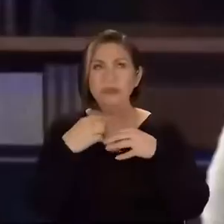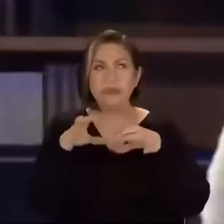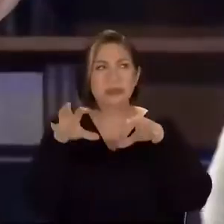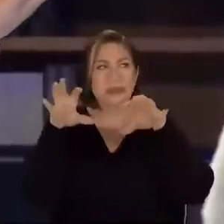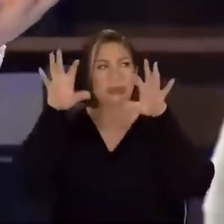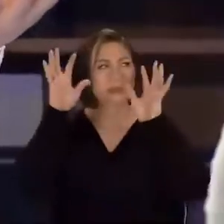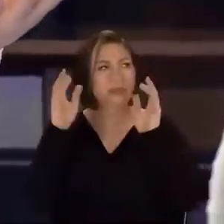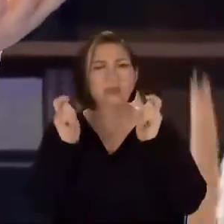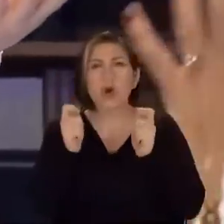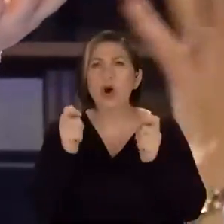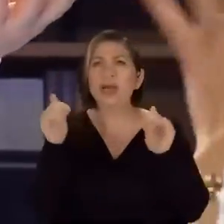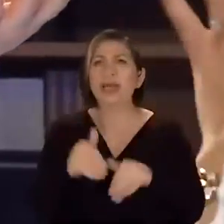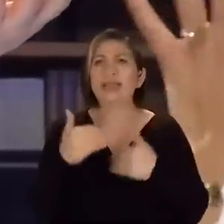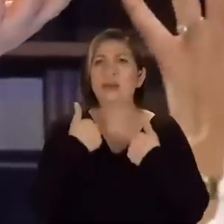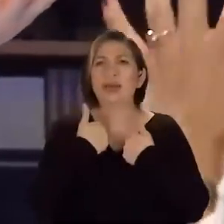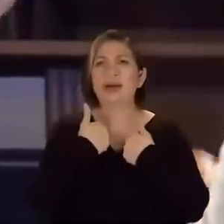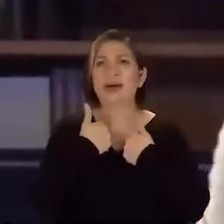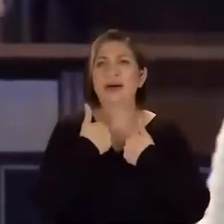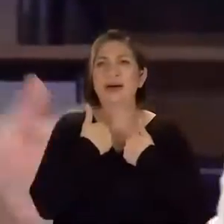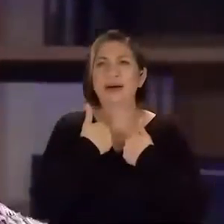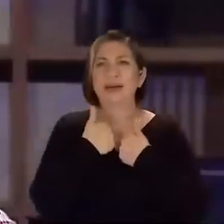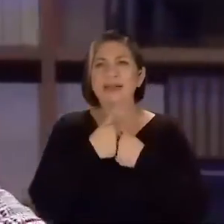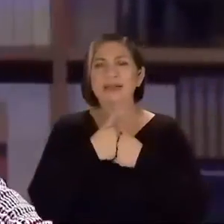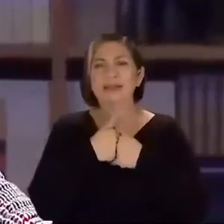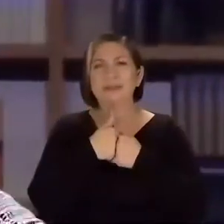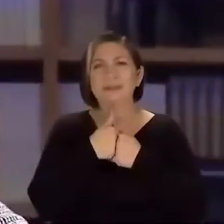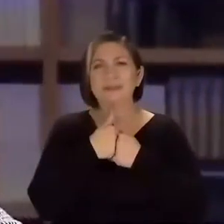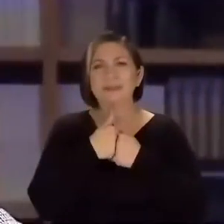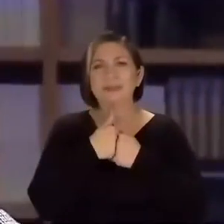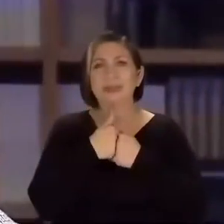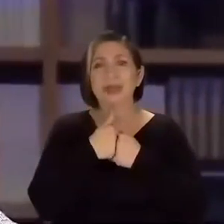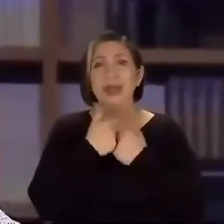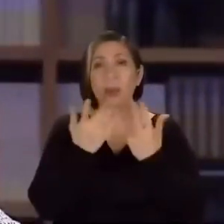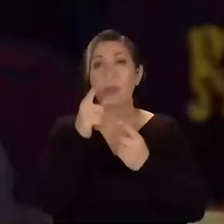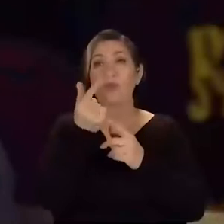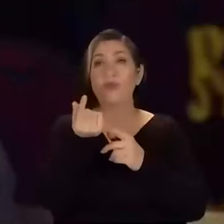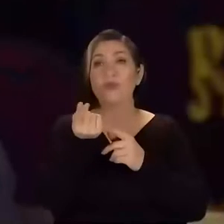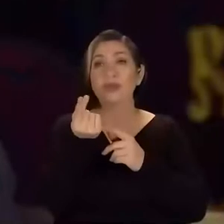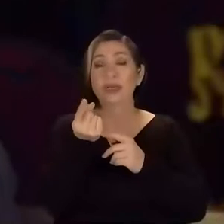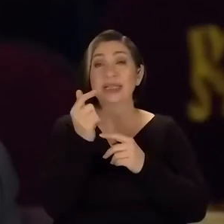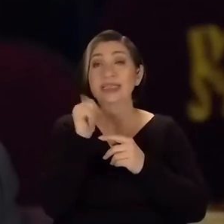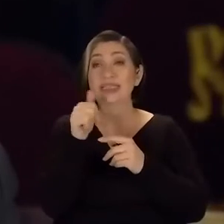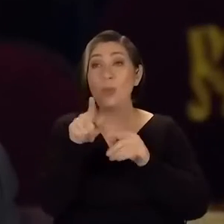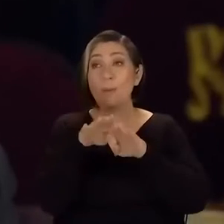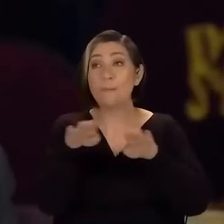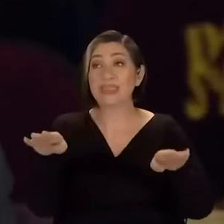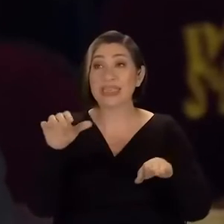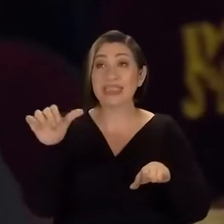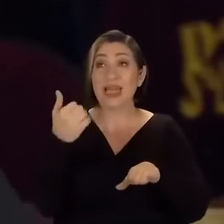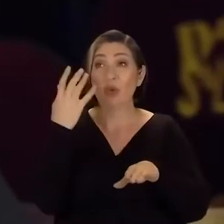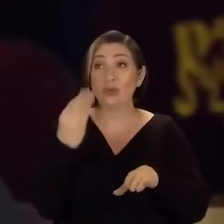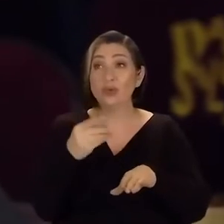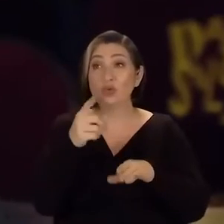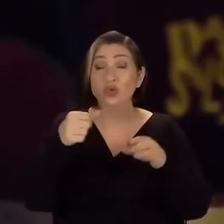yarattı yani, onda zor. Travma sonra fasulye yiyemem. Yani. Ama bu fasulye ne zaman o masada değer buluyor?